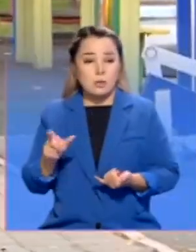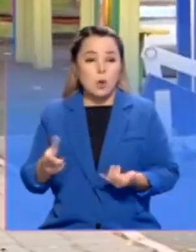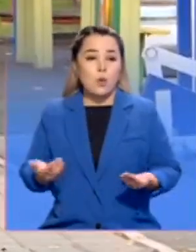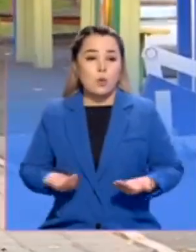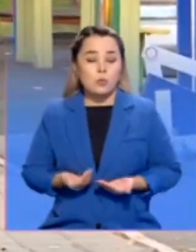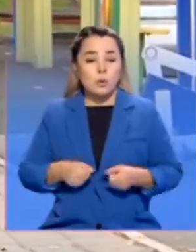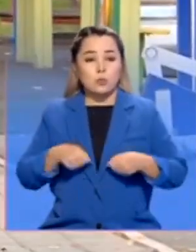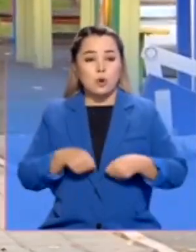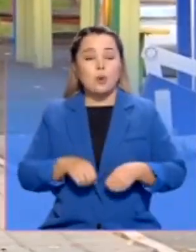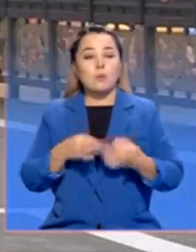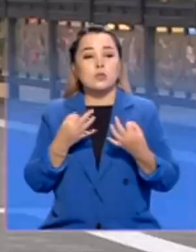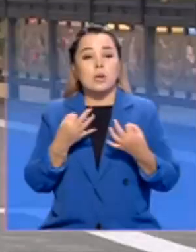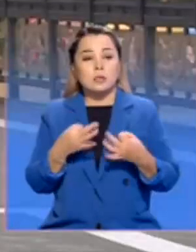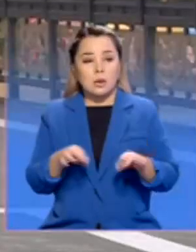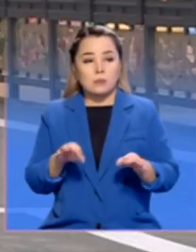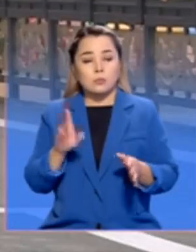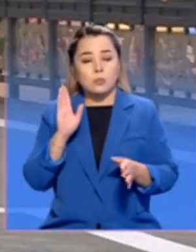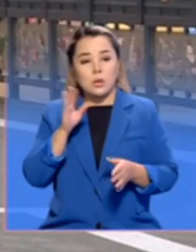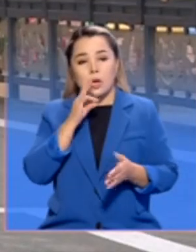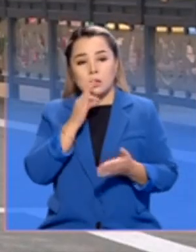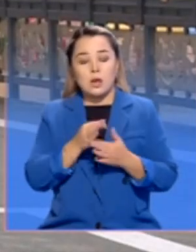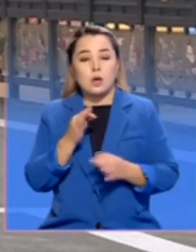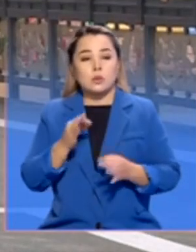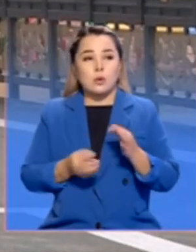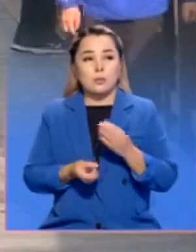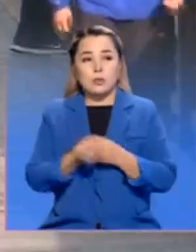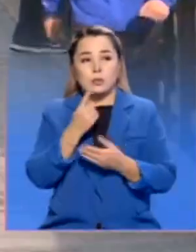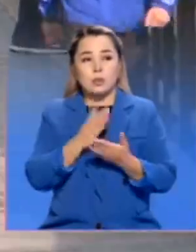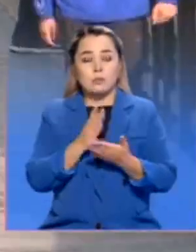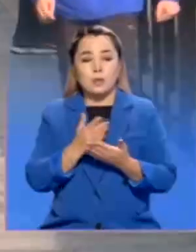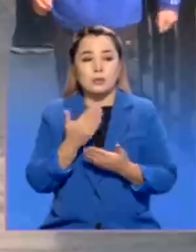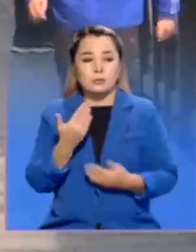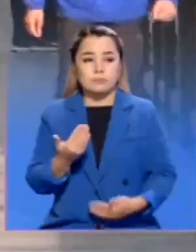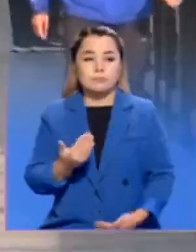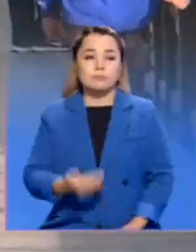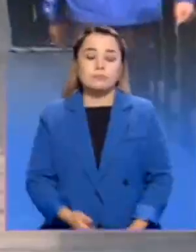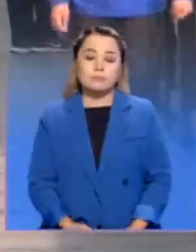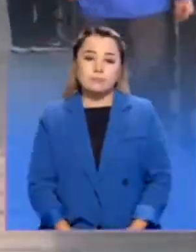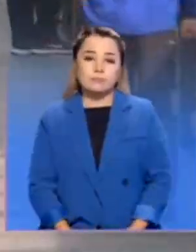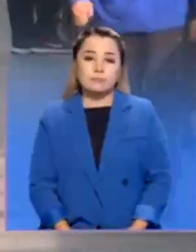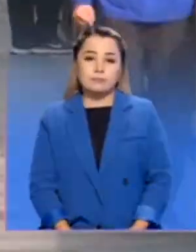құқықтары мен бостандықтары үстем болады деген нормадан туған. Данияр Қайыртай, Апта.